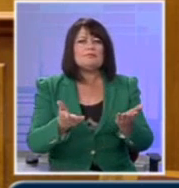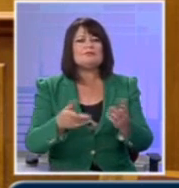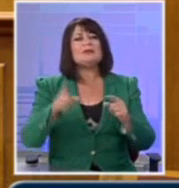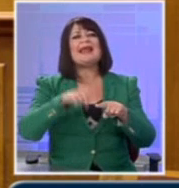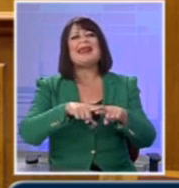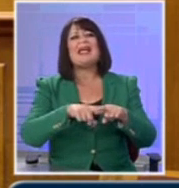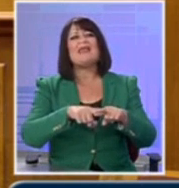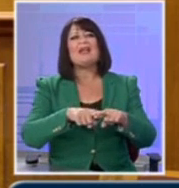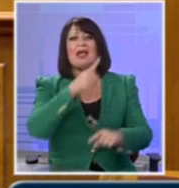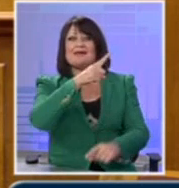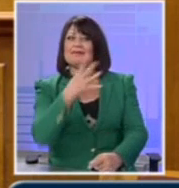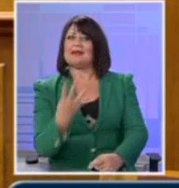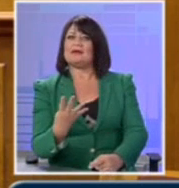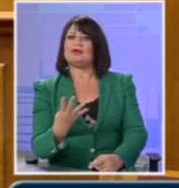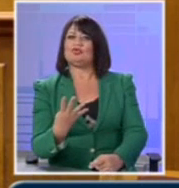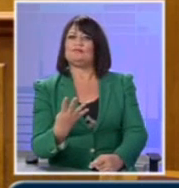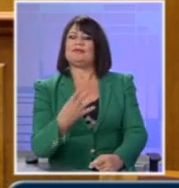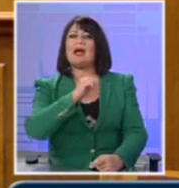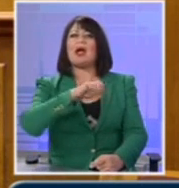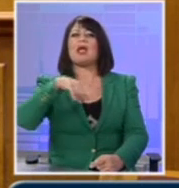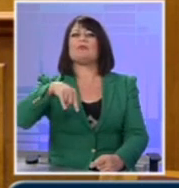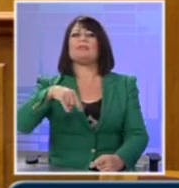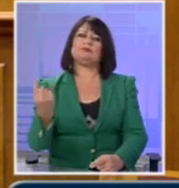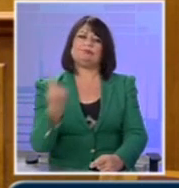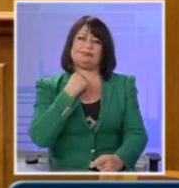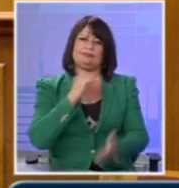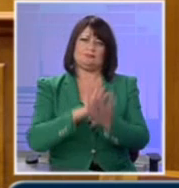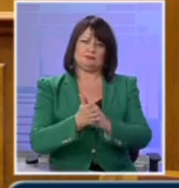χώρα απόλυσε το 1/4 του εθνικού εισοδήματος.